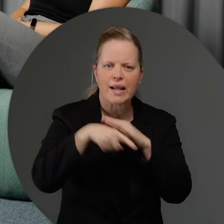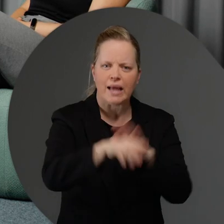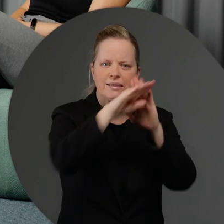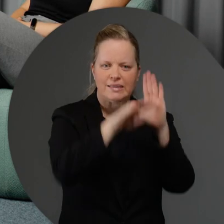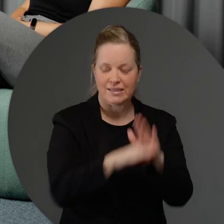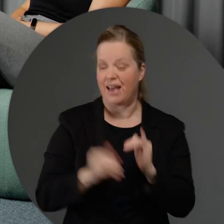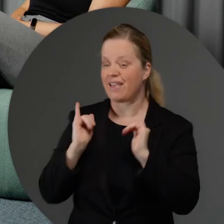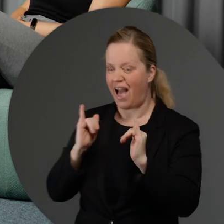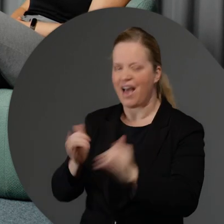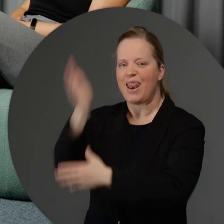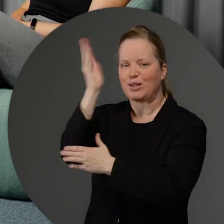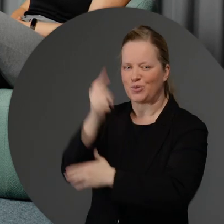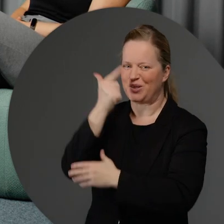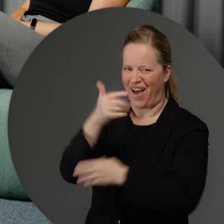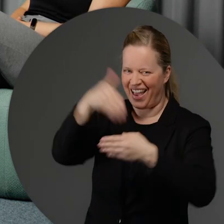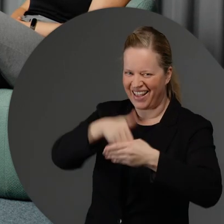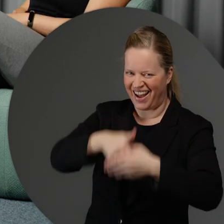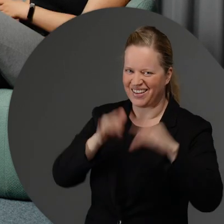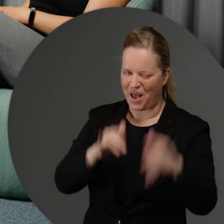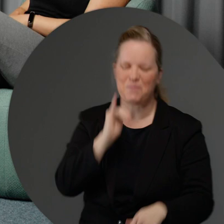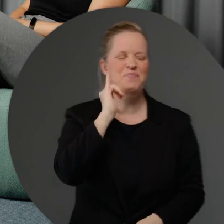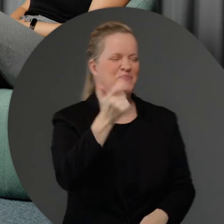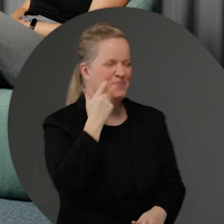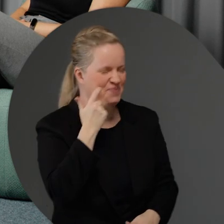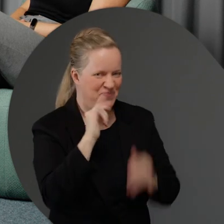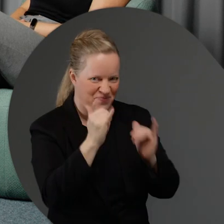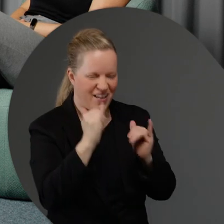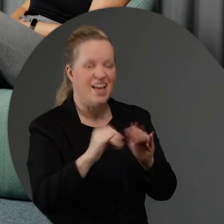Webzugänglichkeitsgesetz, glaube ich. Genau, darum geht es bei uns in der Lektion 2, ganz genau.